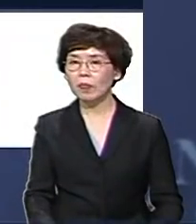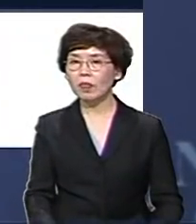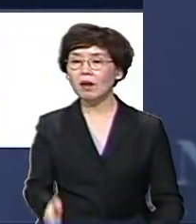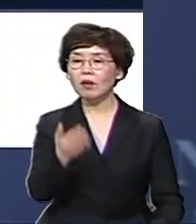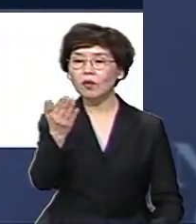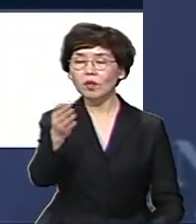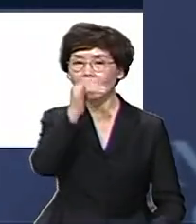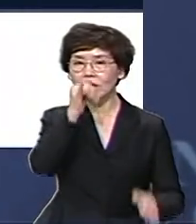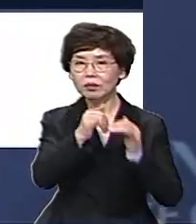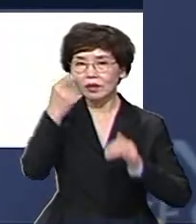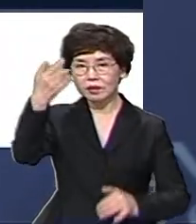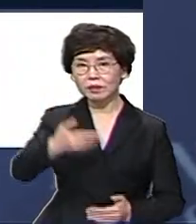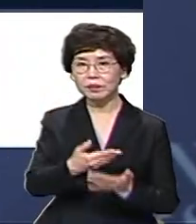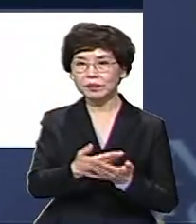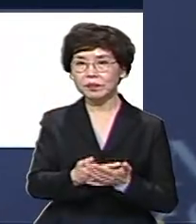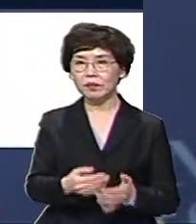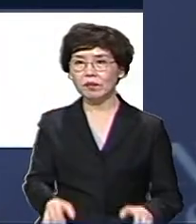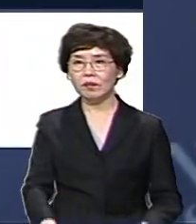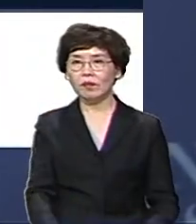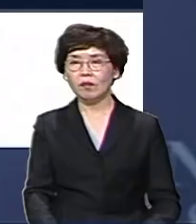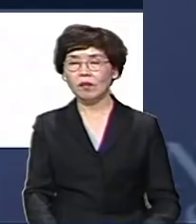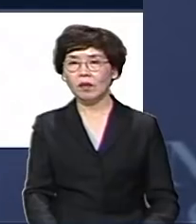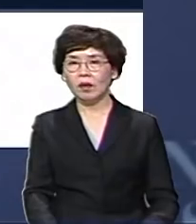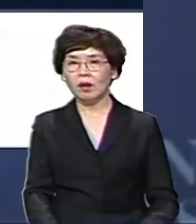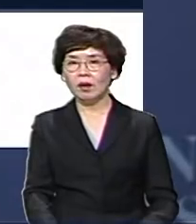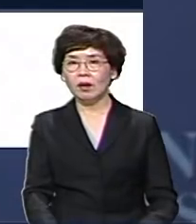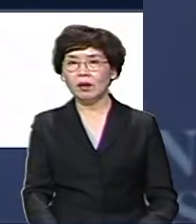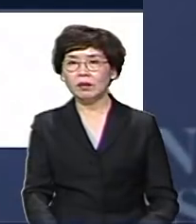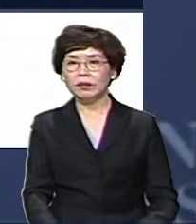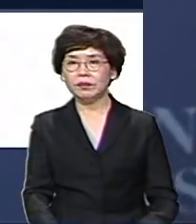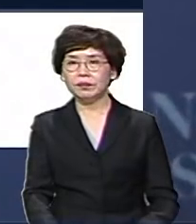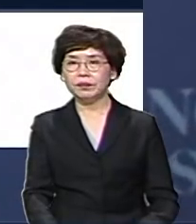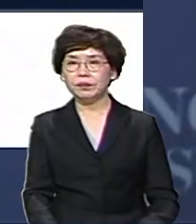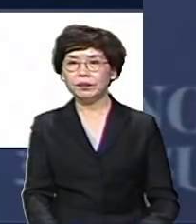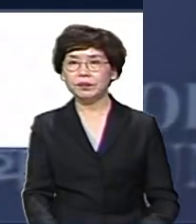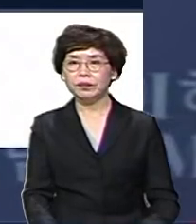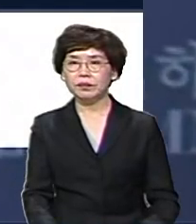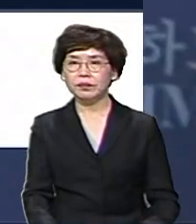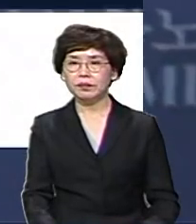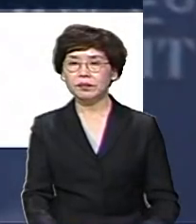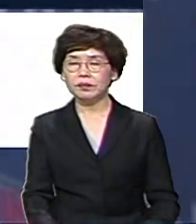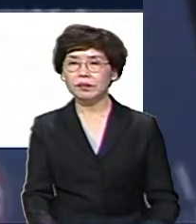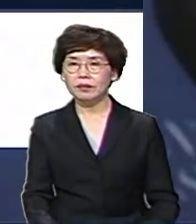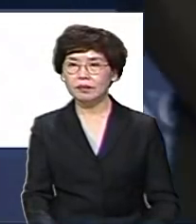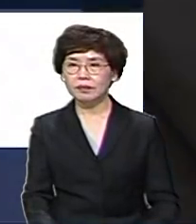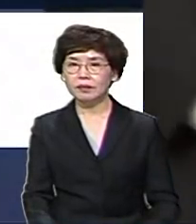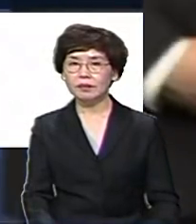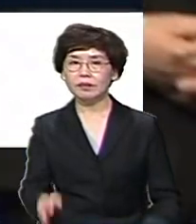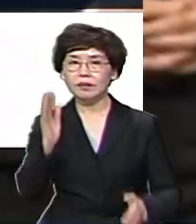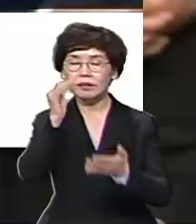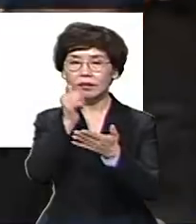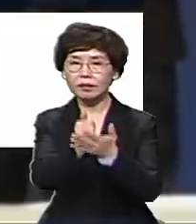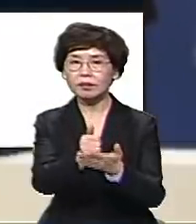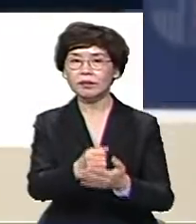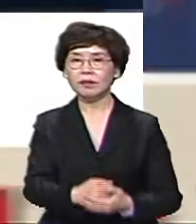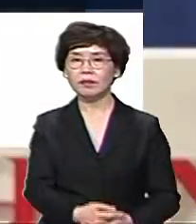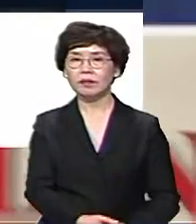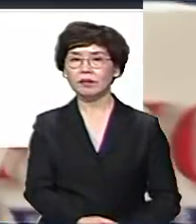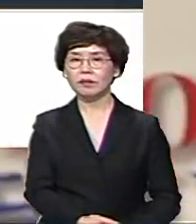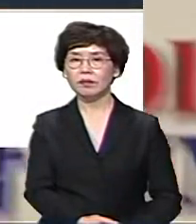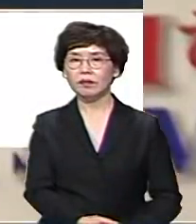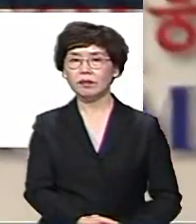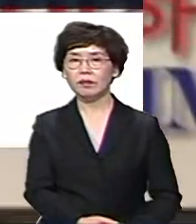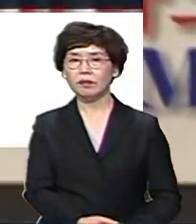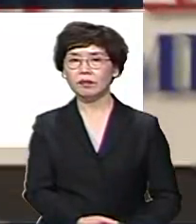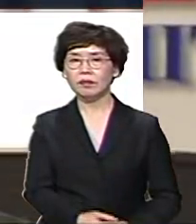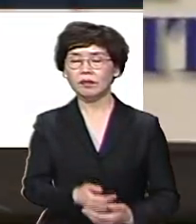많은 수용소에 갇혀있는 사람들이 많기 때문에 너무 많기 때문에 정말 끔찍한 일이지만 김정은 위원장이 그때는 몰랐다라고